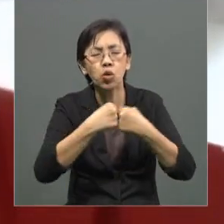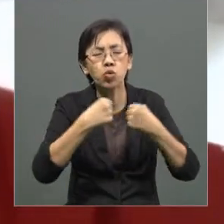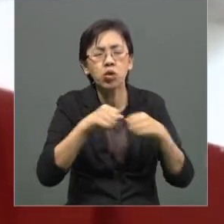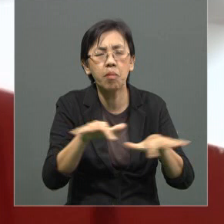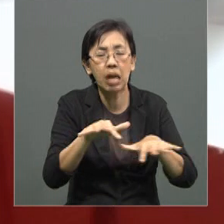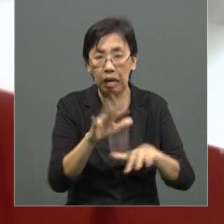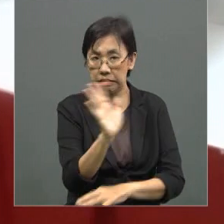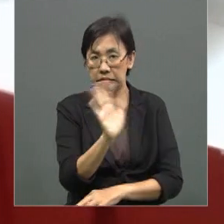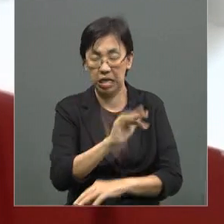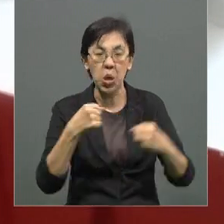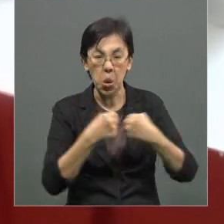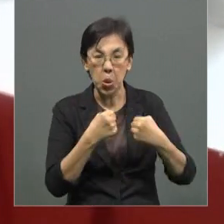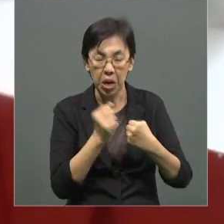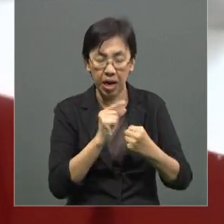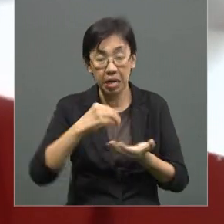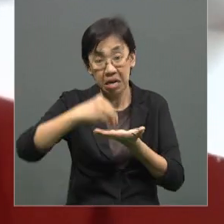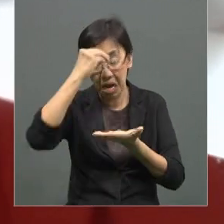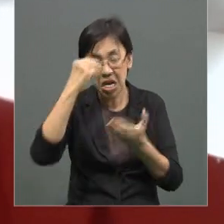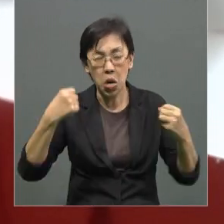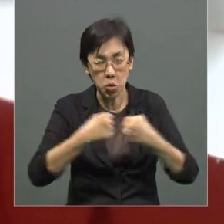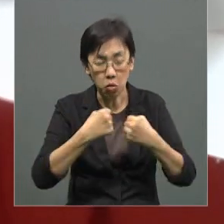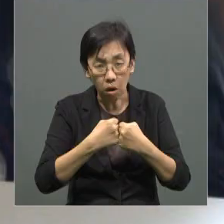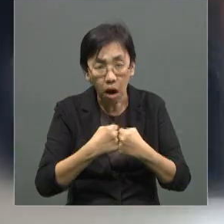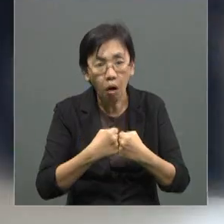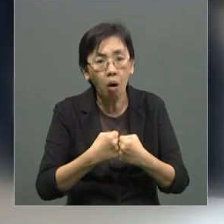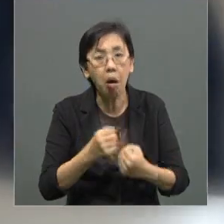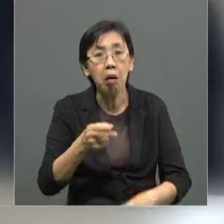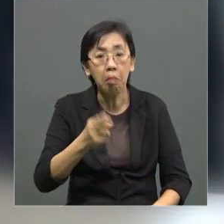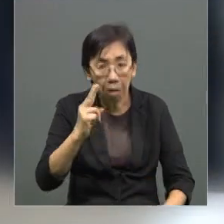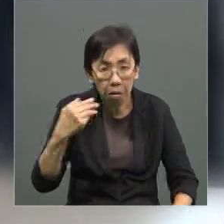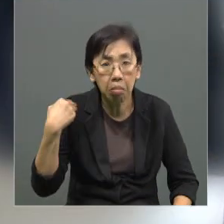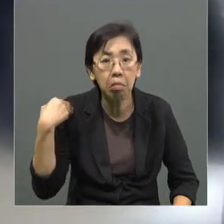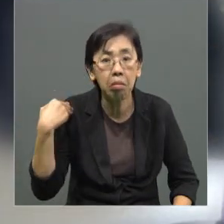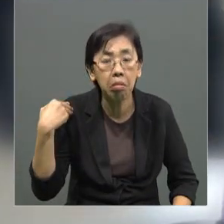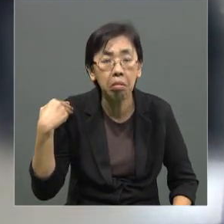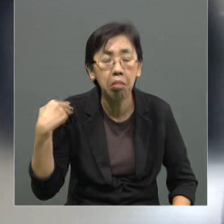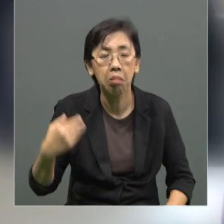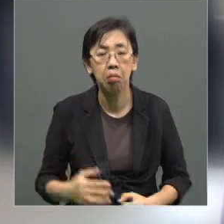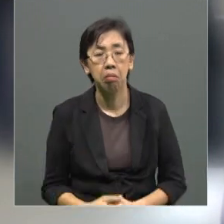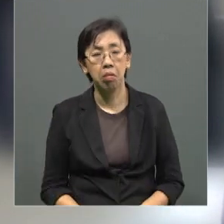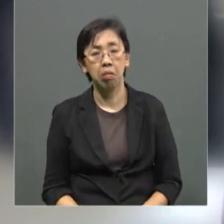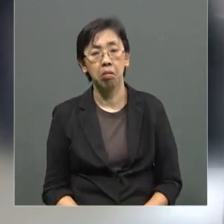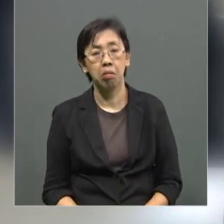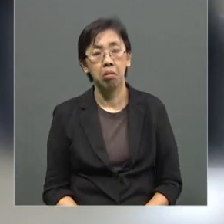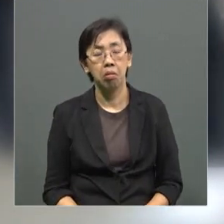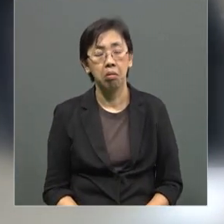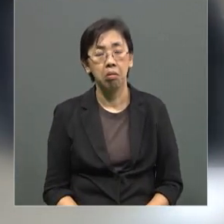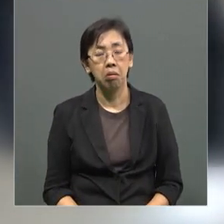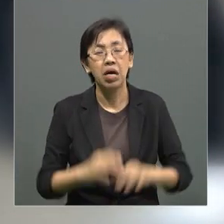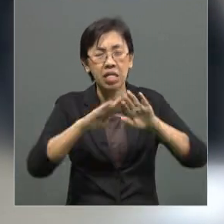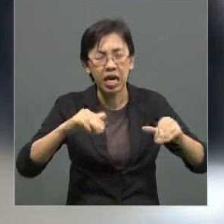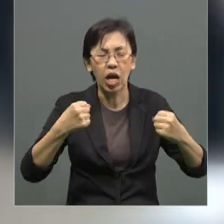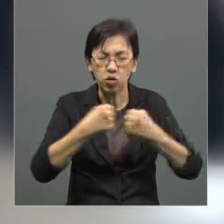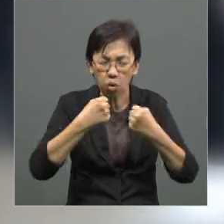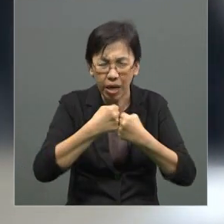กว่านั้นเยอะเพราะเดี๋ยวนี้นักเรียนตีกันมีอาวุธปืนด้วยนะ แล้วจริงๆต่อให้เป็นเรื่องเด็กทำร้ายร่างกายกันเ